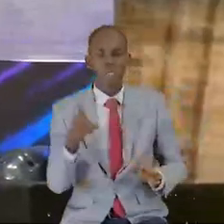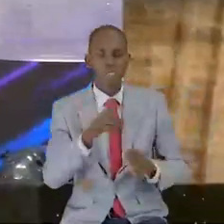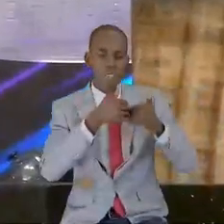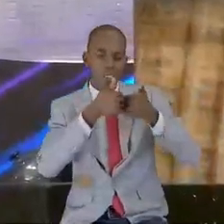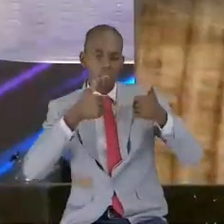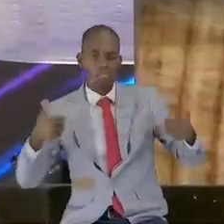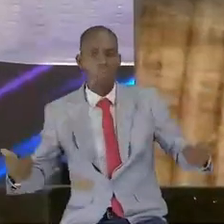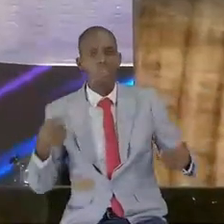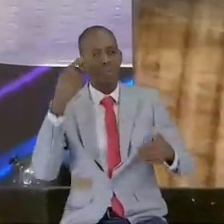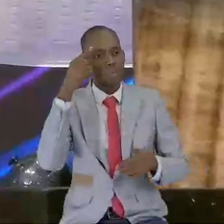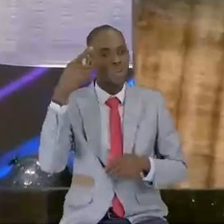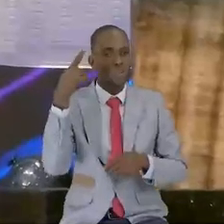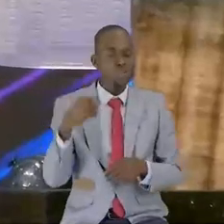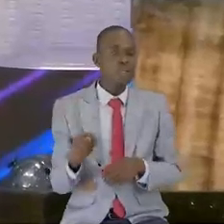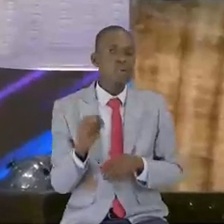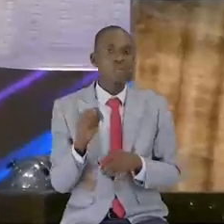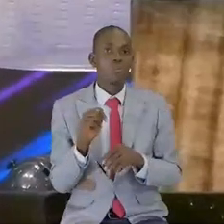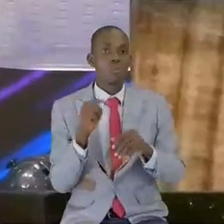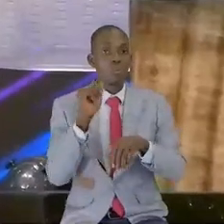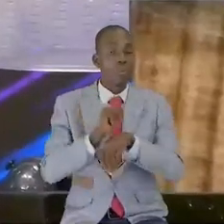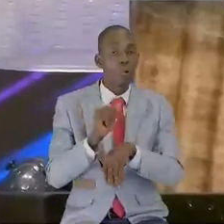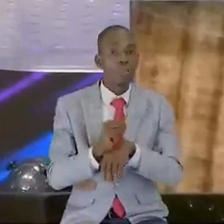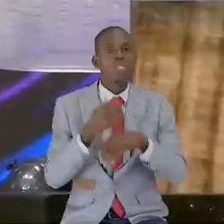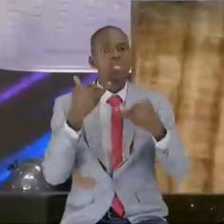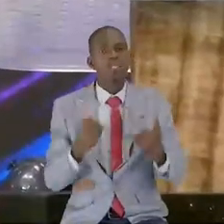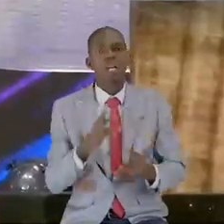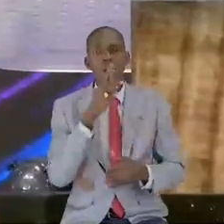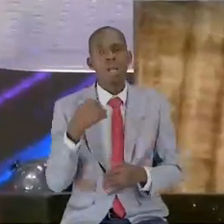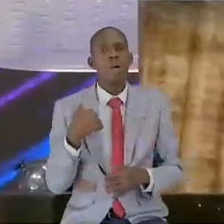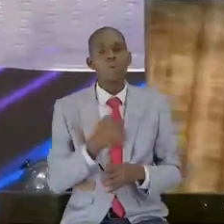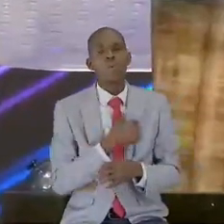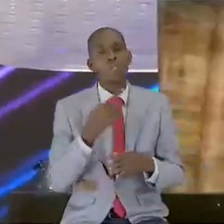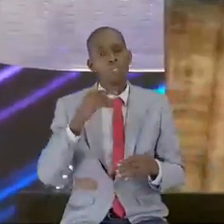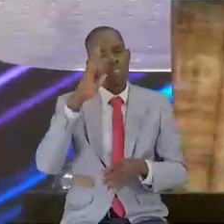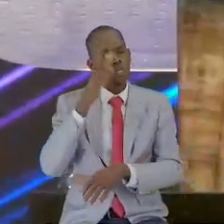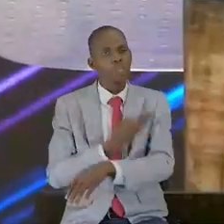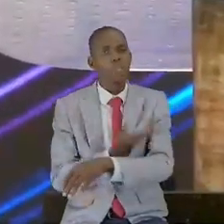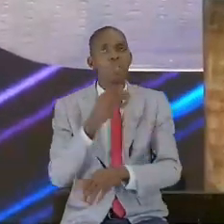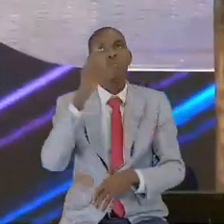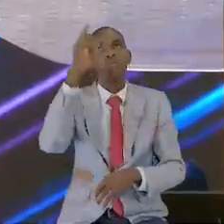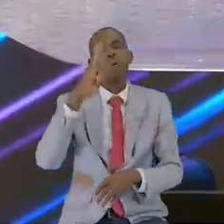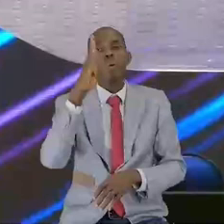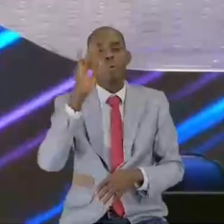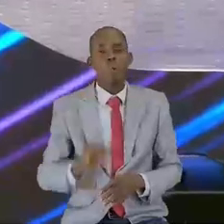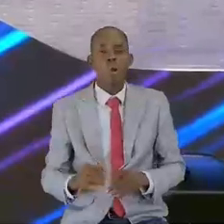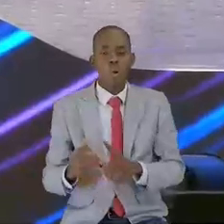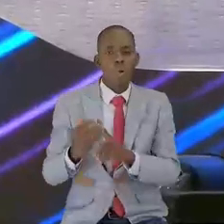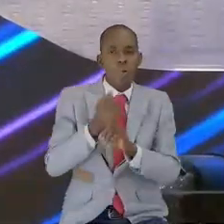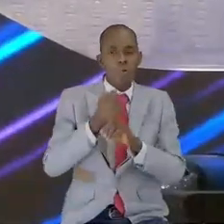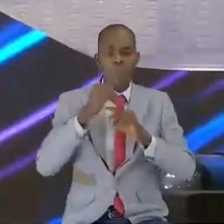séparés du monde, maintenant, nous sommes fils de Dieu. En tenant ferme de